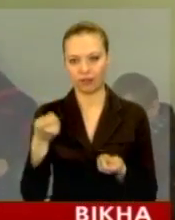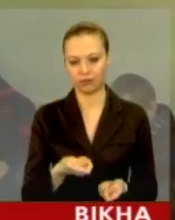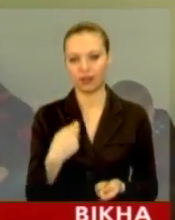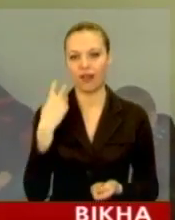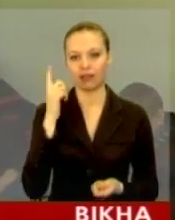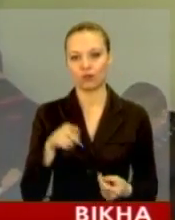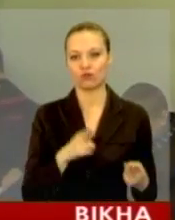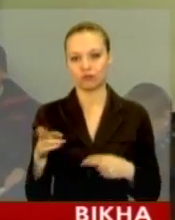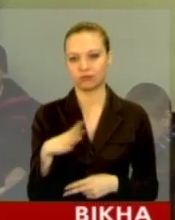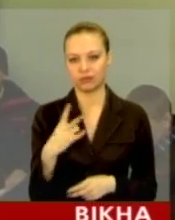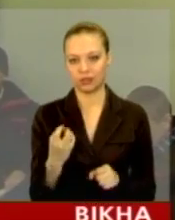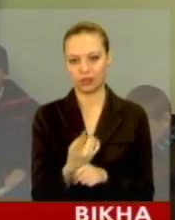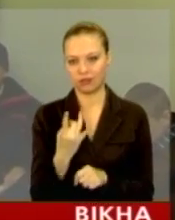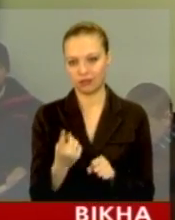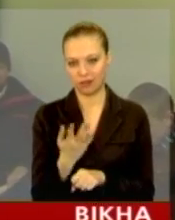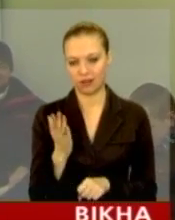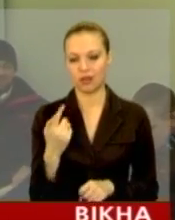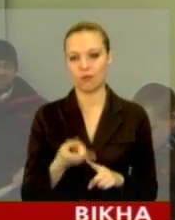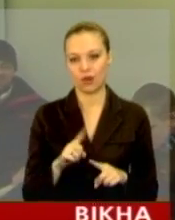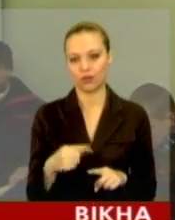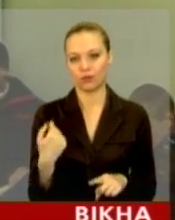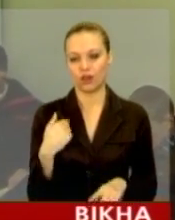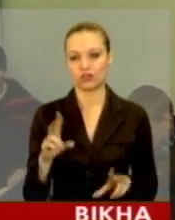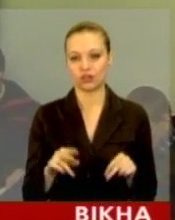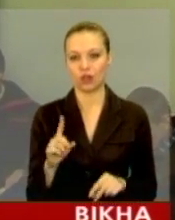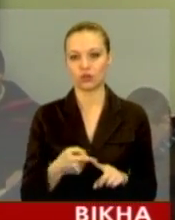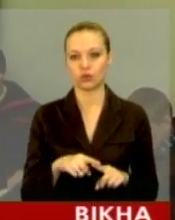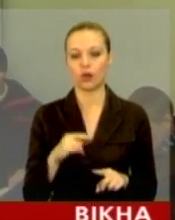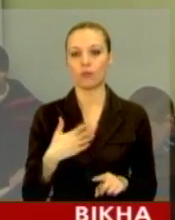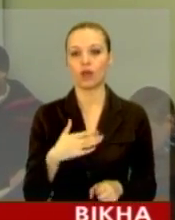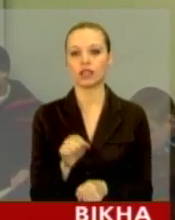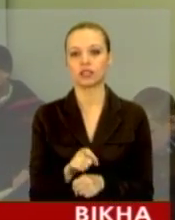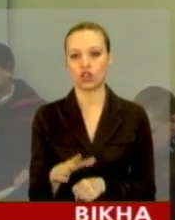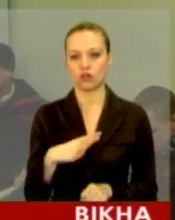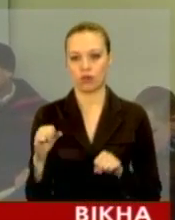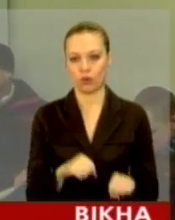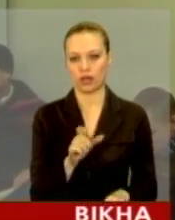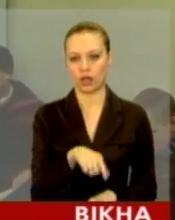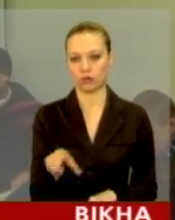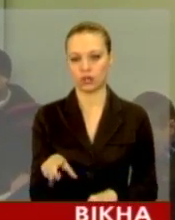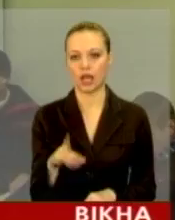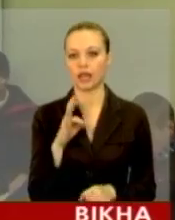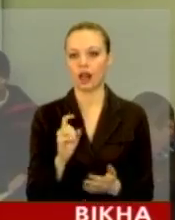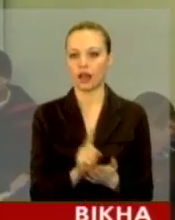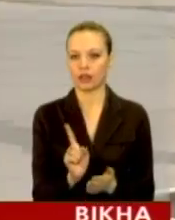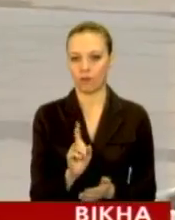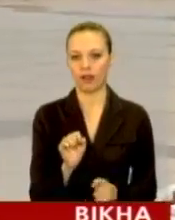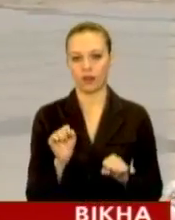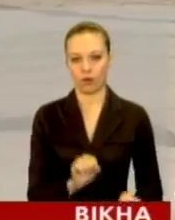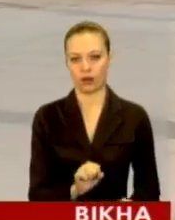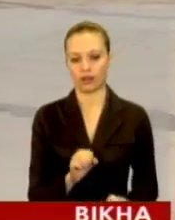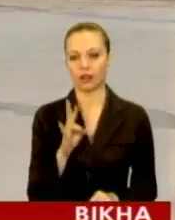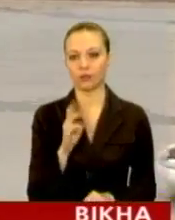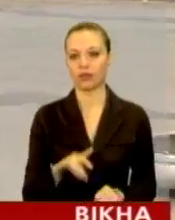Киев я тоже ездил не один раз. Поэтому как бы считаю, что и там моя задача была охранять людей. Не атаковать, а именно охранять. А